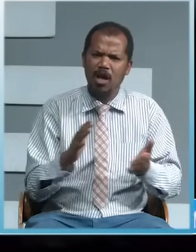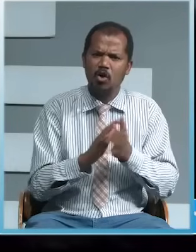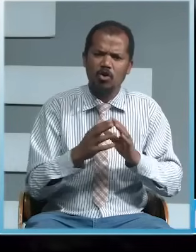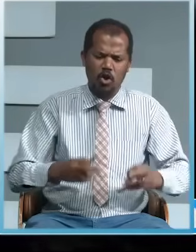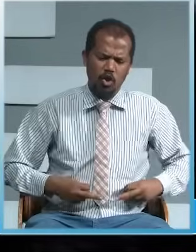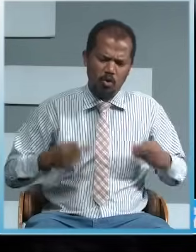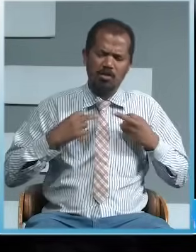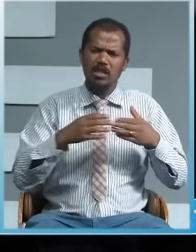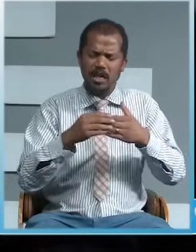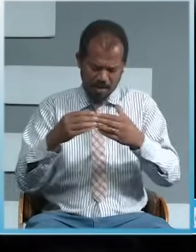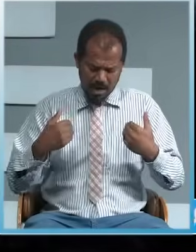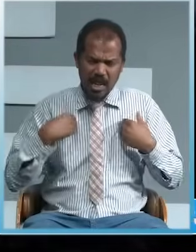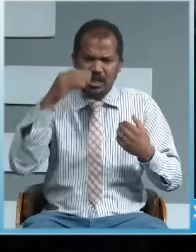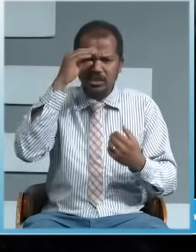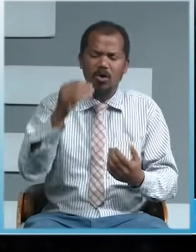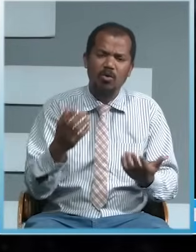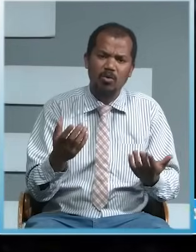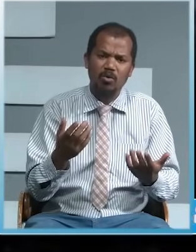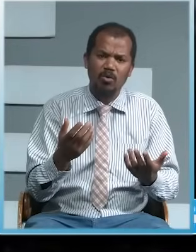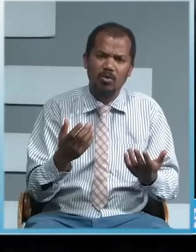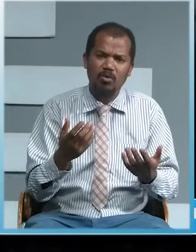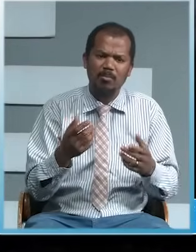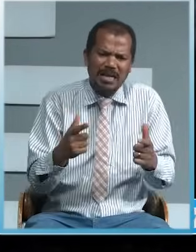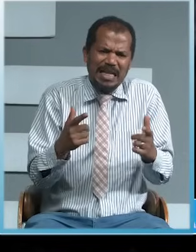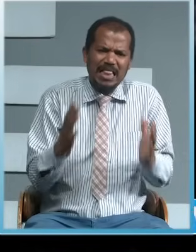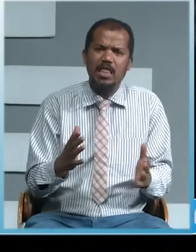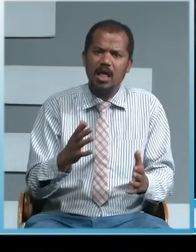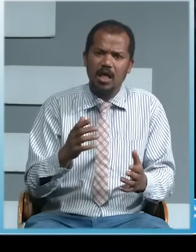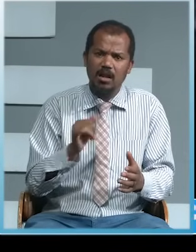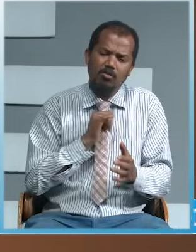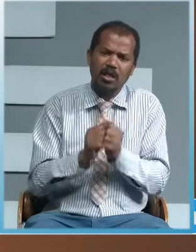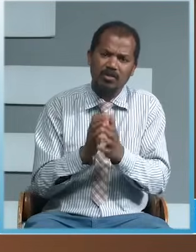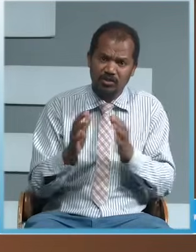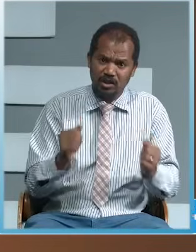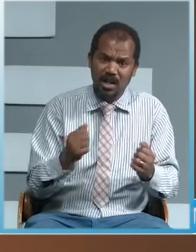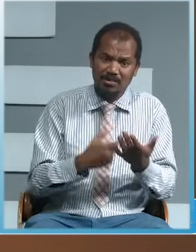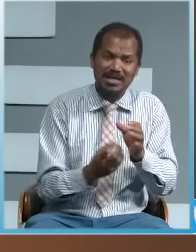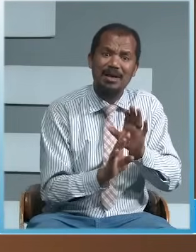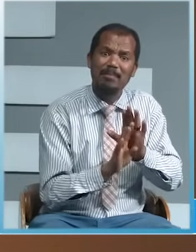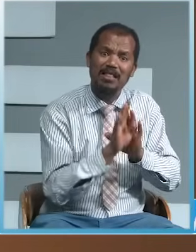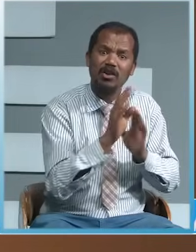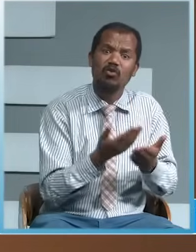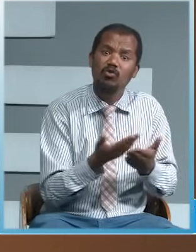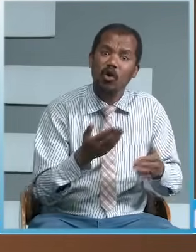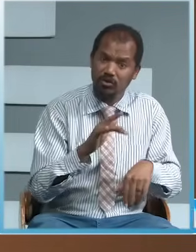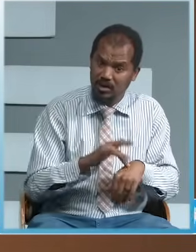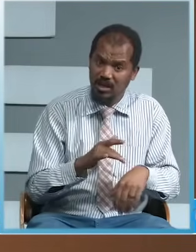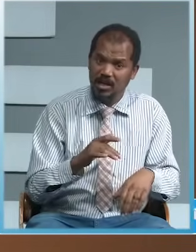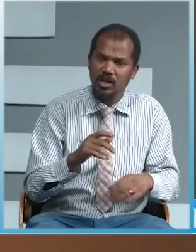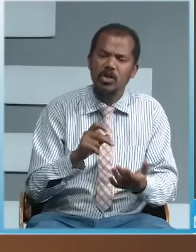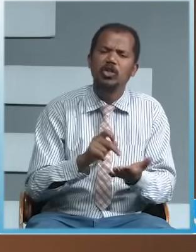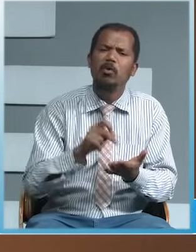يهونا هيوتن يبرا يالساو للي عدرقو تيمي چلوتنا قرنون بدنگة تنيا مالتنو بتالي بزي با استدادة قدهو چاچل